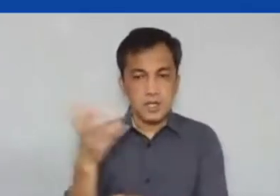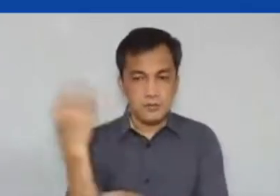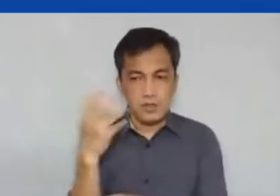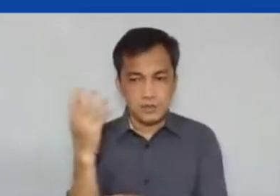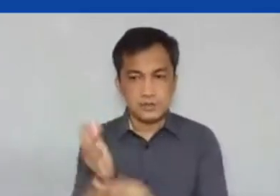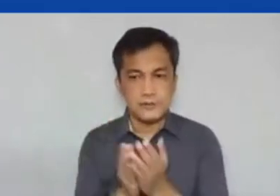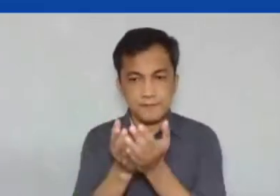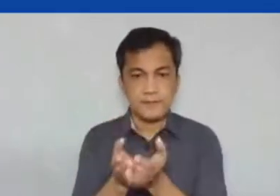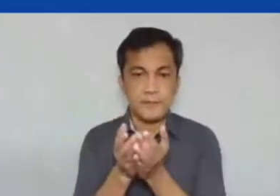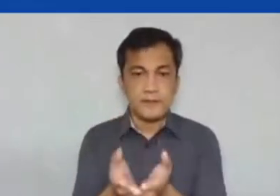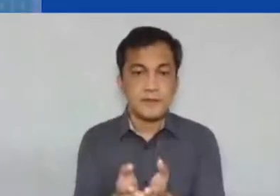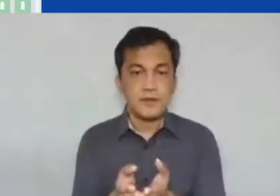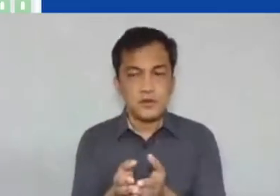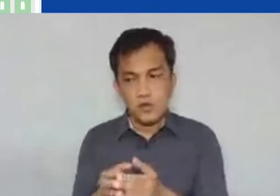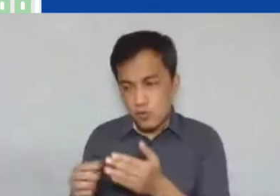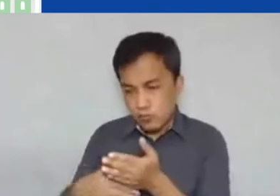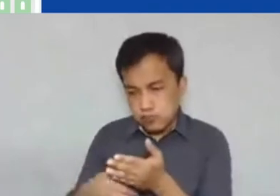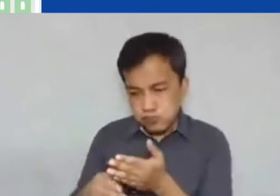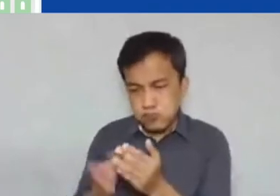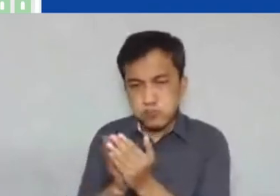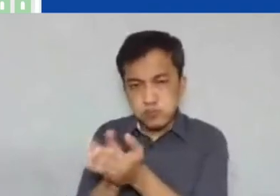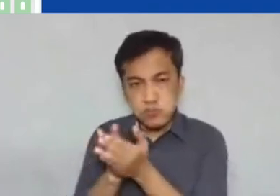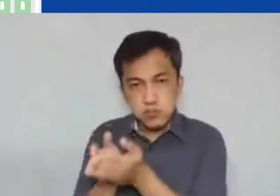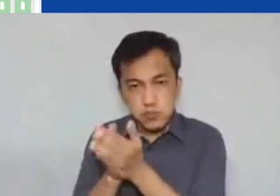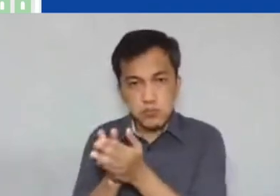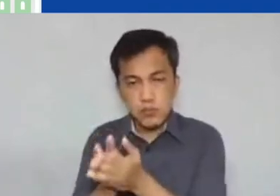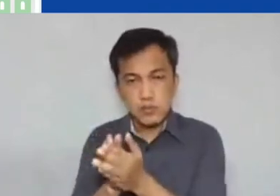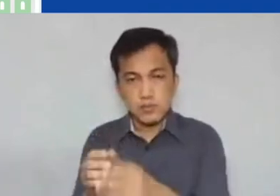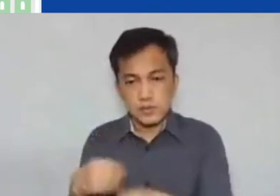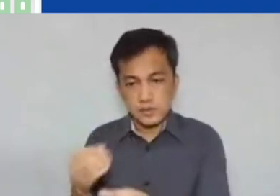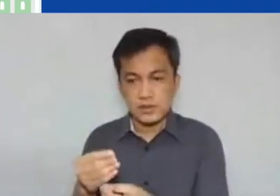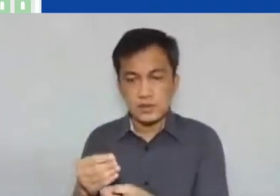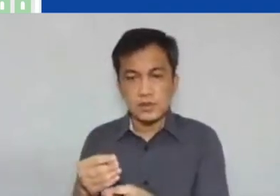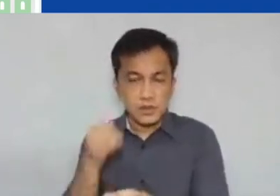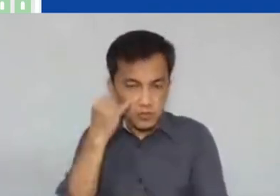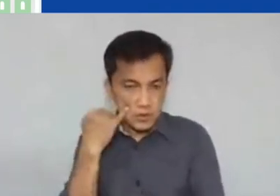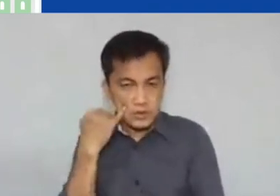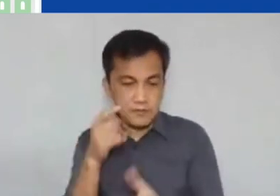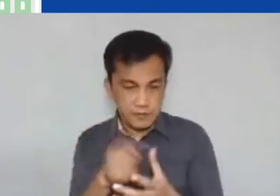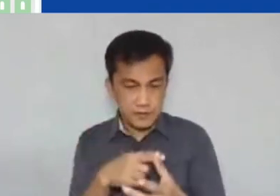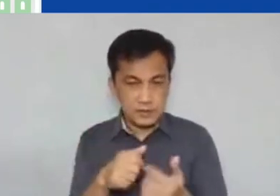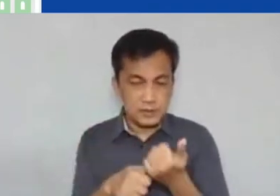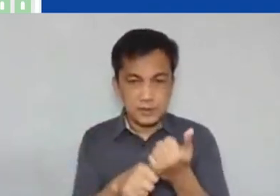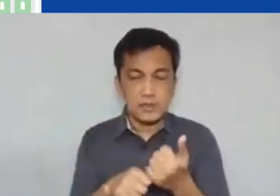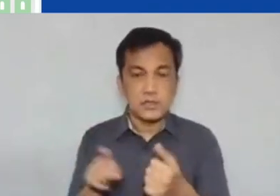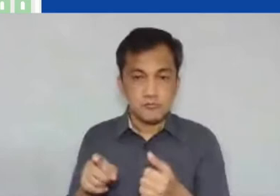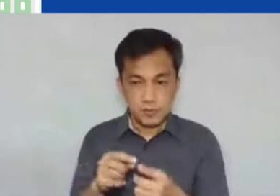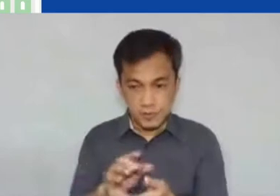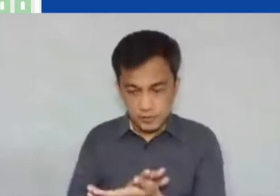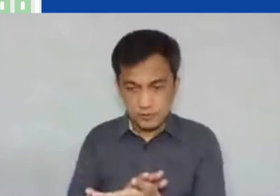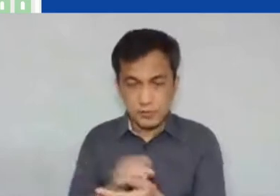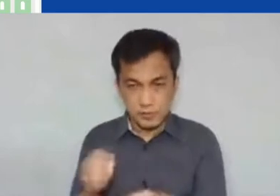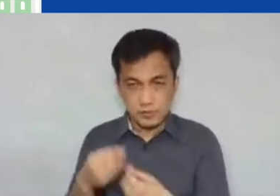Habang nasa biyahe papunta sa RHU para mabigyan si Juana ng wastong lunas ng Rural Health Physician o